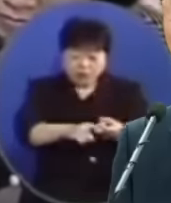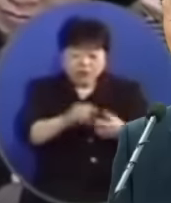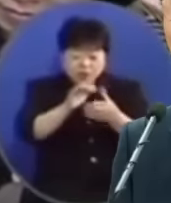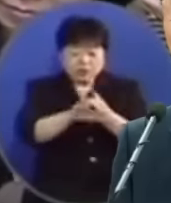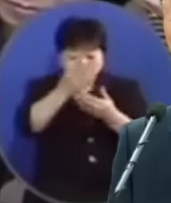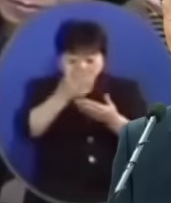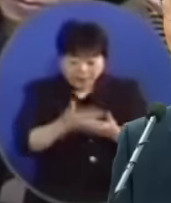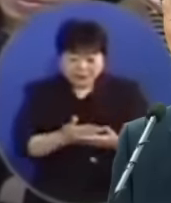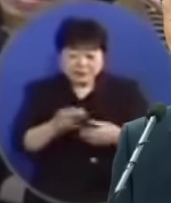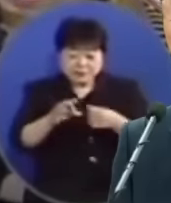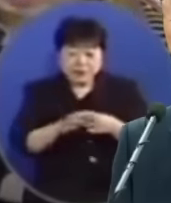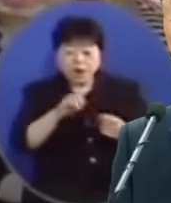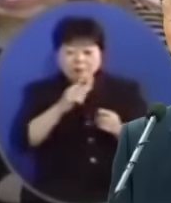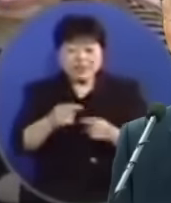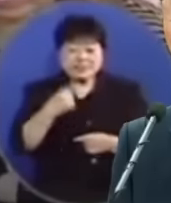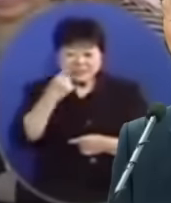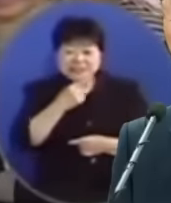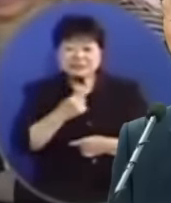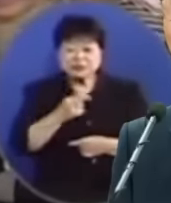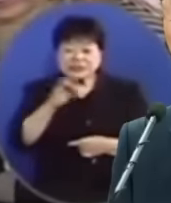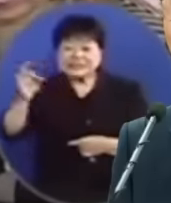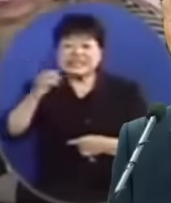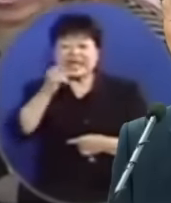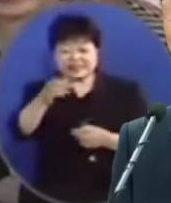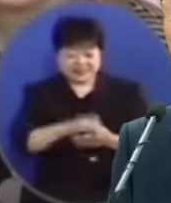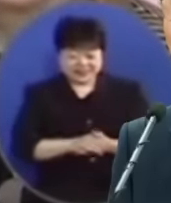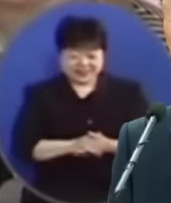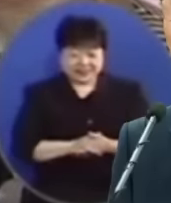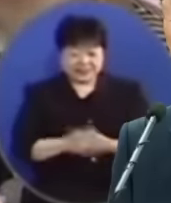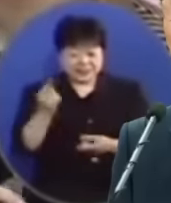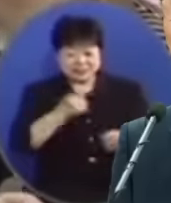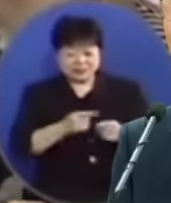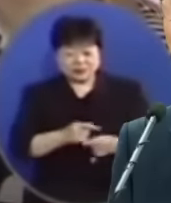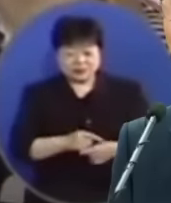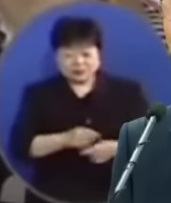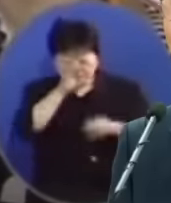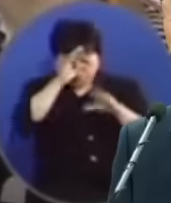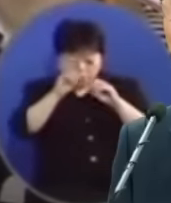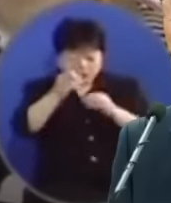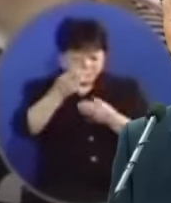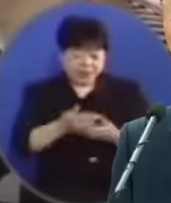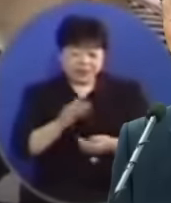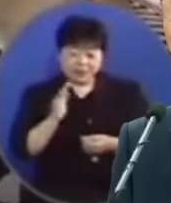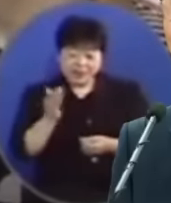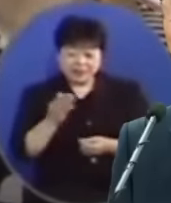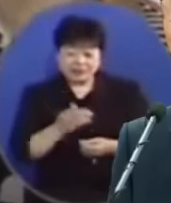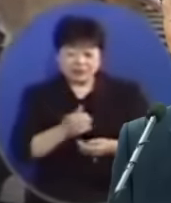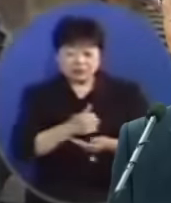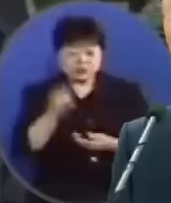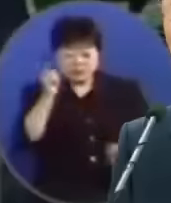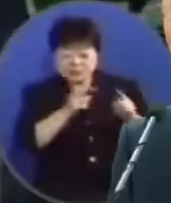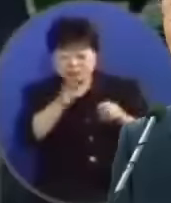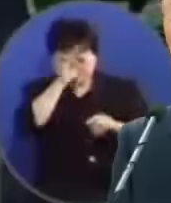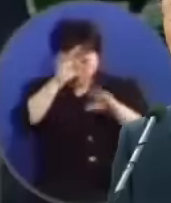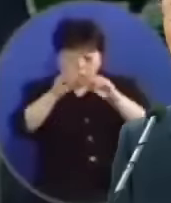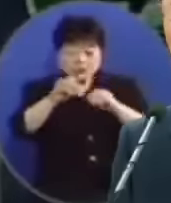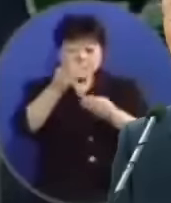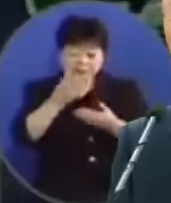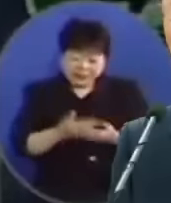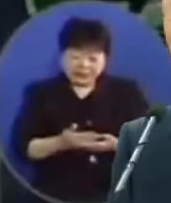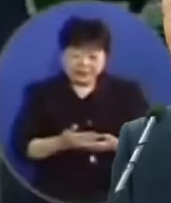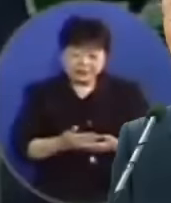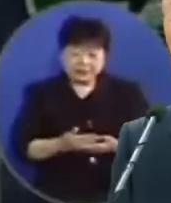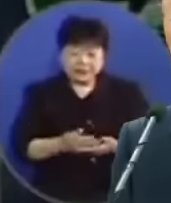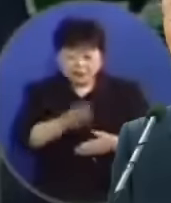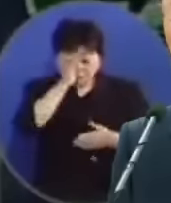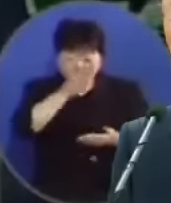기도를 받았으면 그 말씀을 입으로 자꾸 시인해야 되는 것입니다. 제가 채찍에 맞음으로 내가 나음을 입었다. 제가 채찍에 맞음으로 난 나음을 입었다.